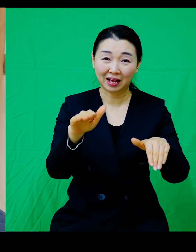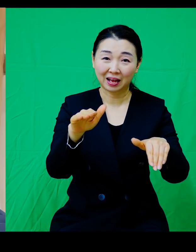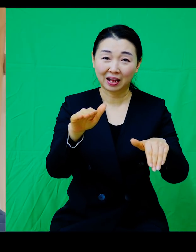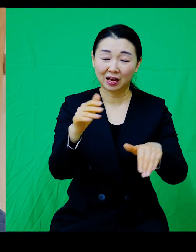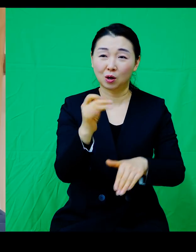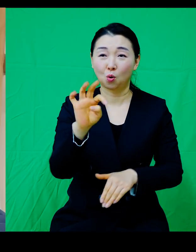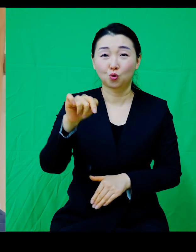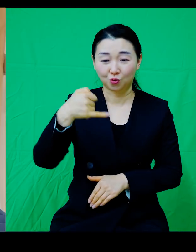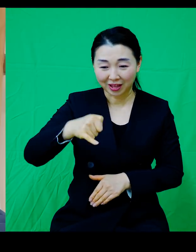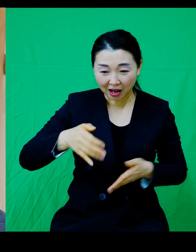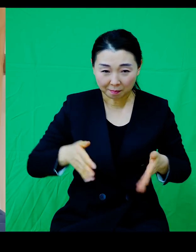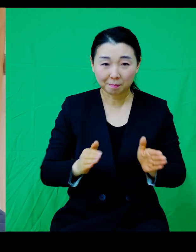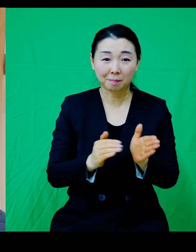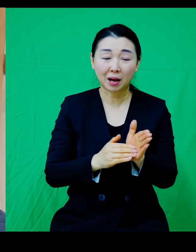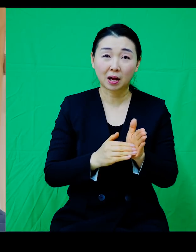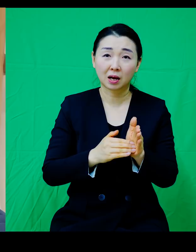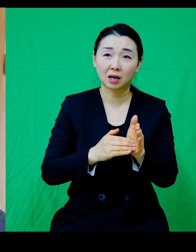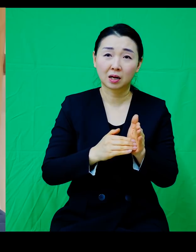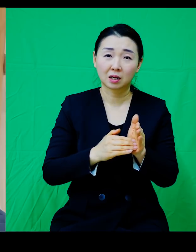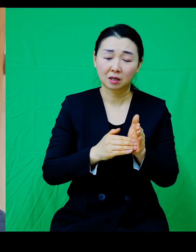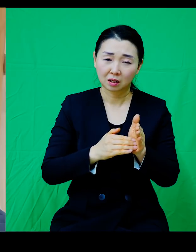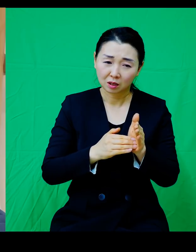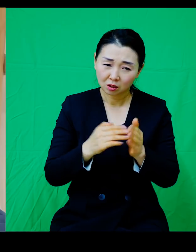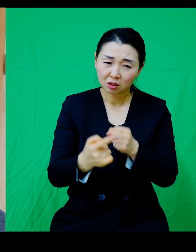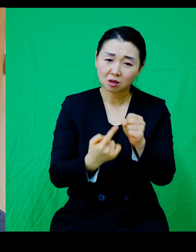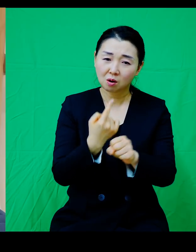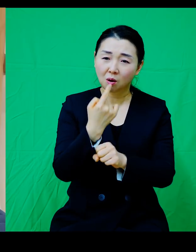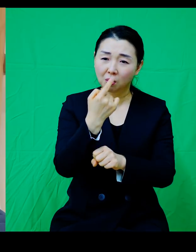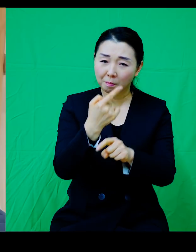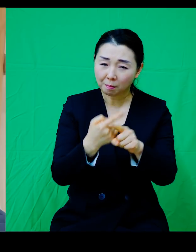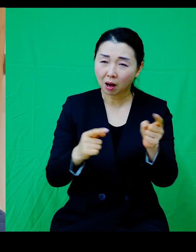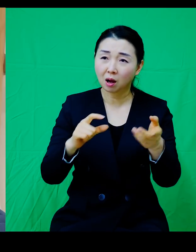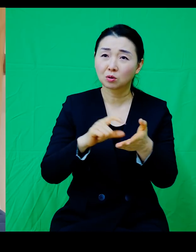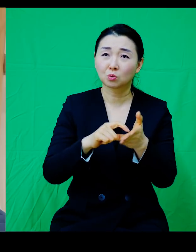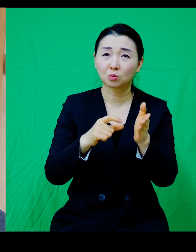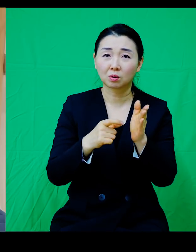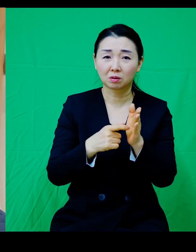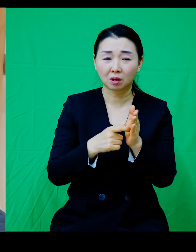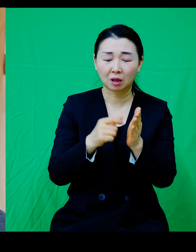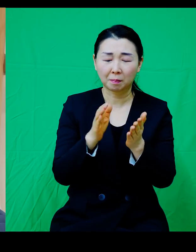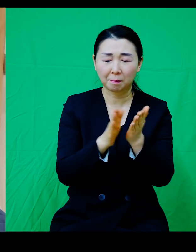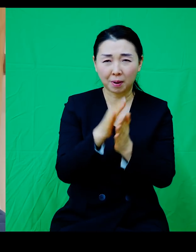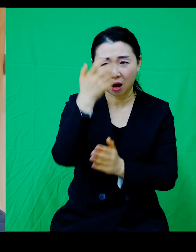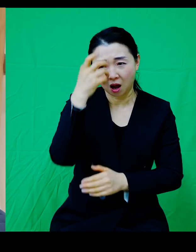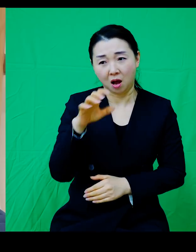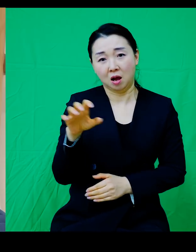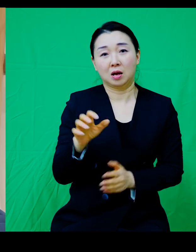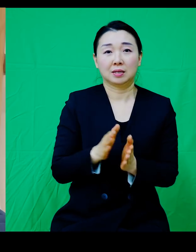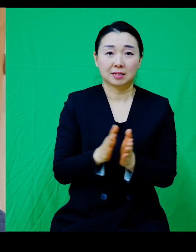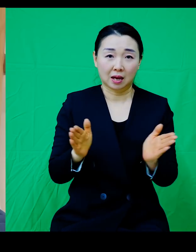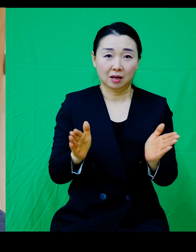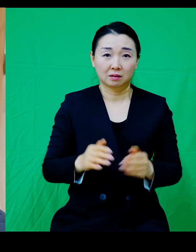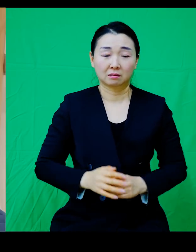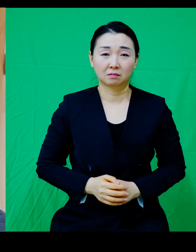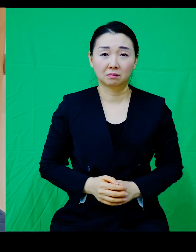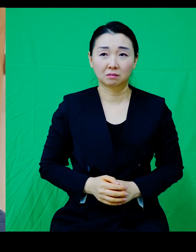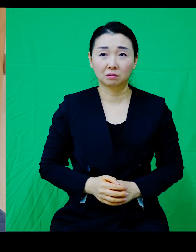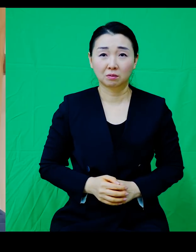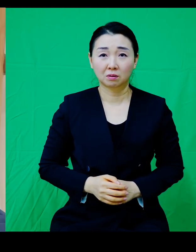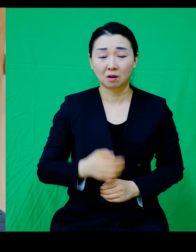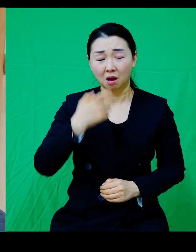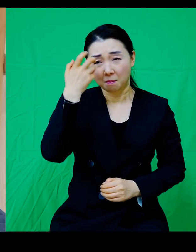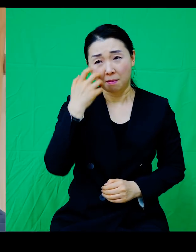출산하고 나서 네. 온유가 1년 반 정도 되었을 때 네. 열성 경련을 하게 되었어요. 네, 경련을